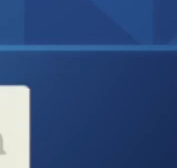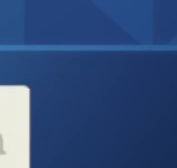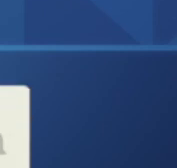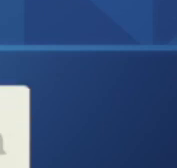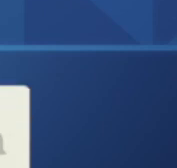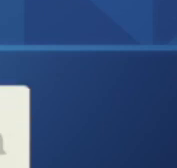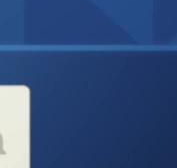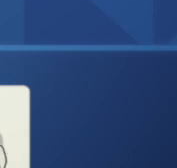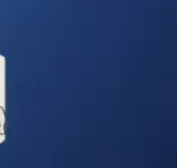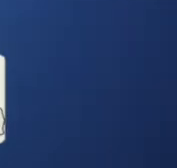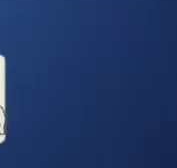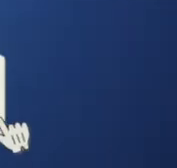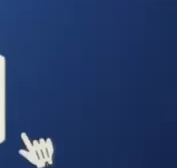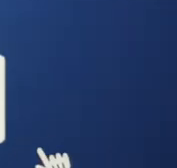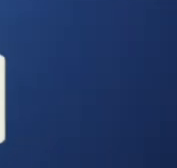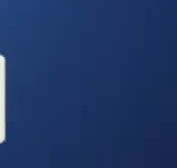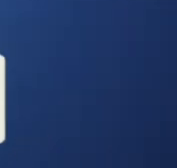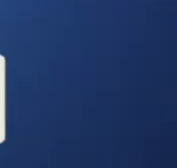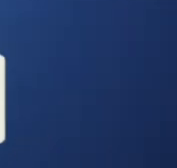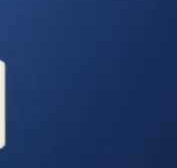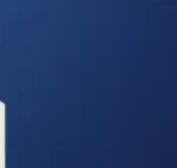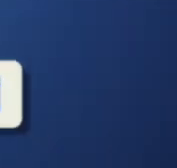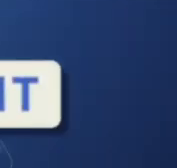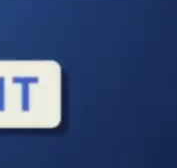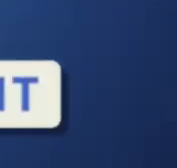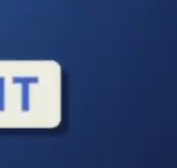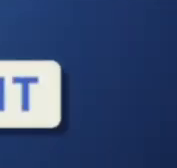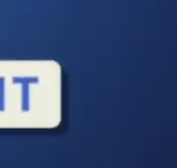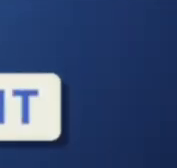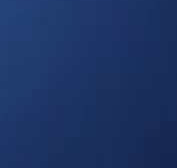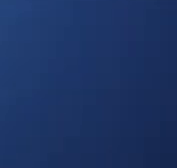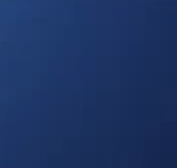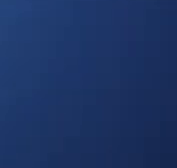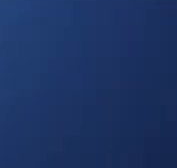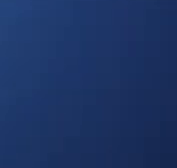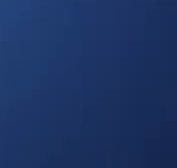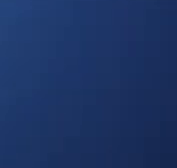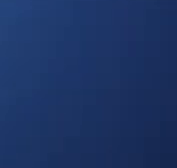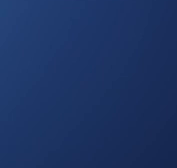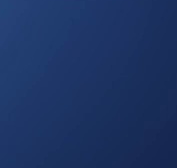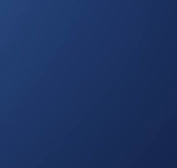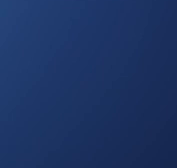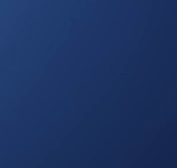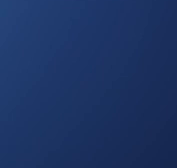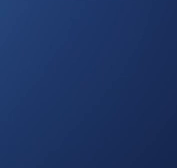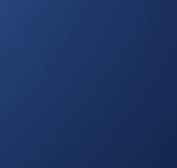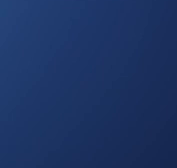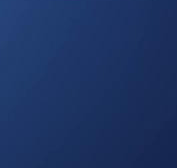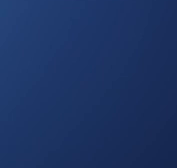faktuais kita lua inskreva. No hanehan butang notifikasan, hodifo komentari no fahetutan, bamedia seluk.